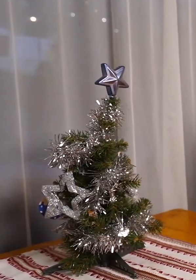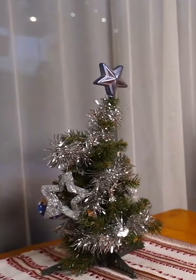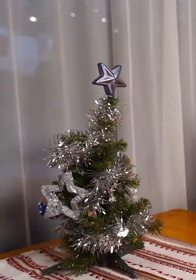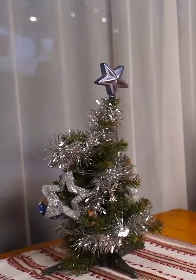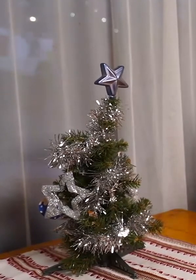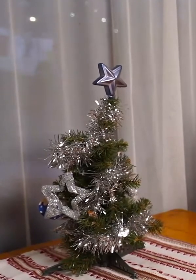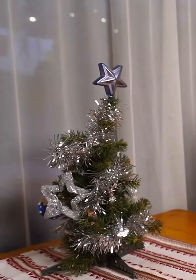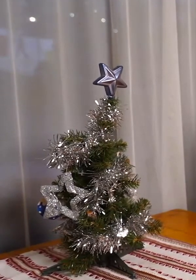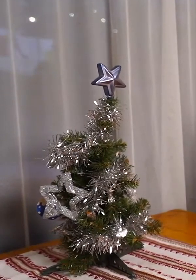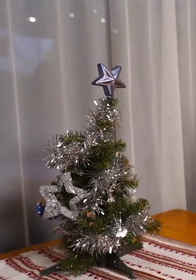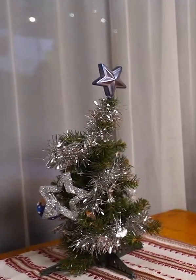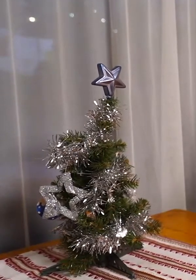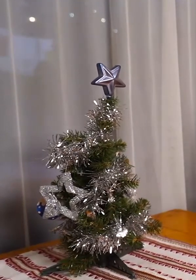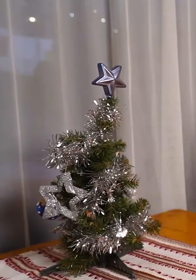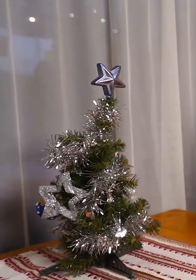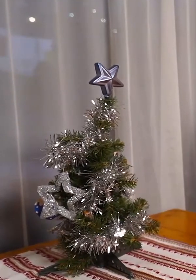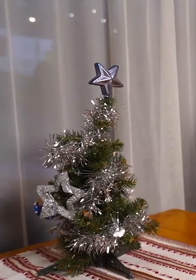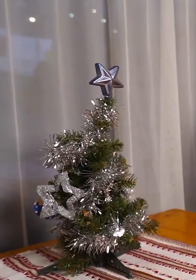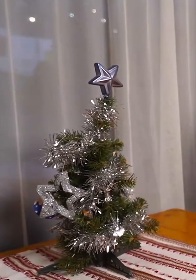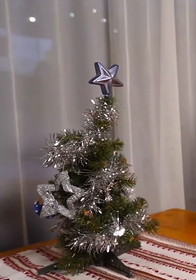коли я на зборах, я часто знаходжусь далеко.